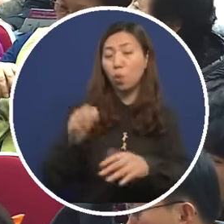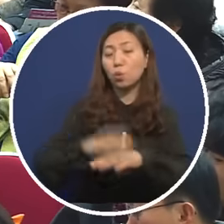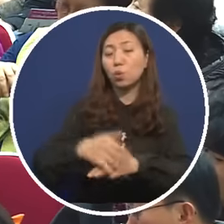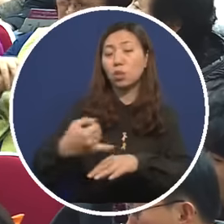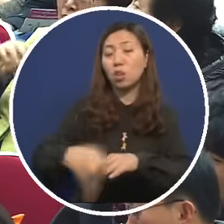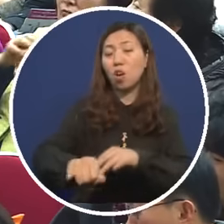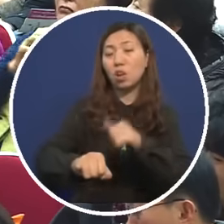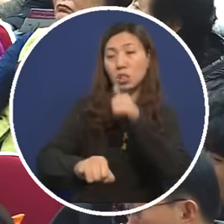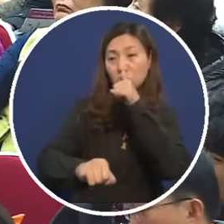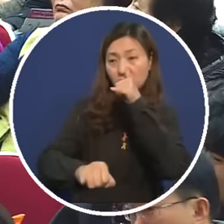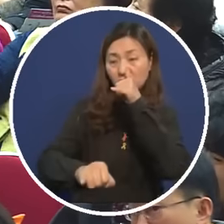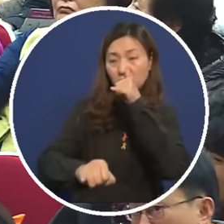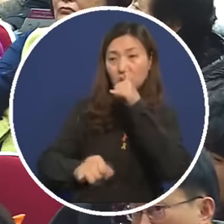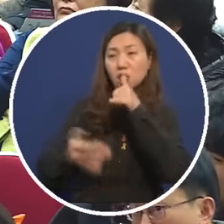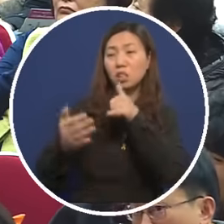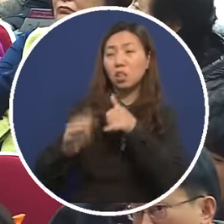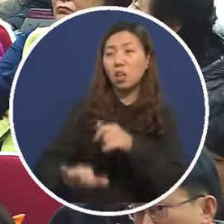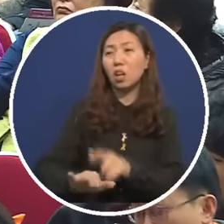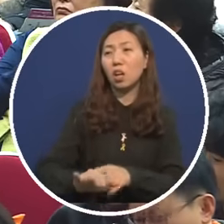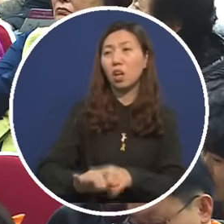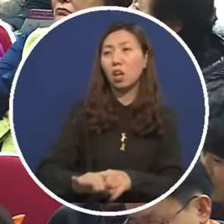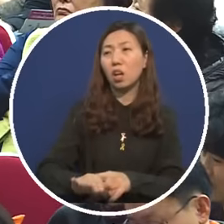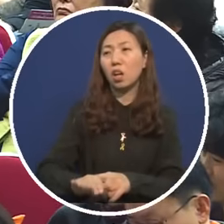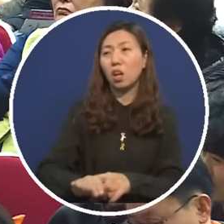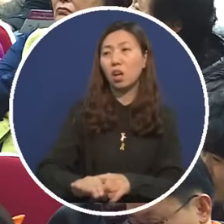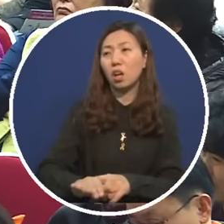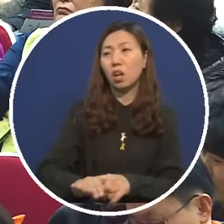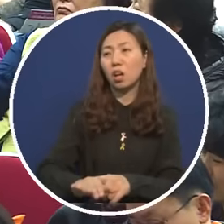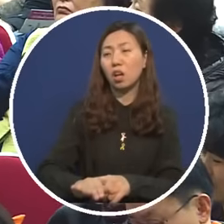네네. 근데 지금 아직